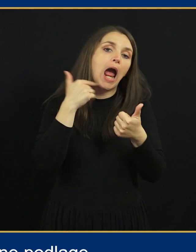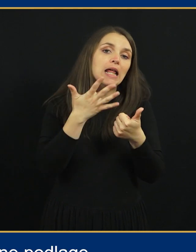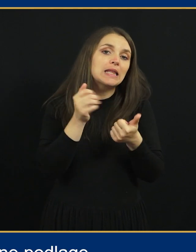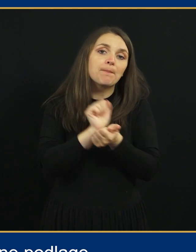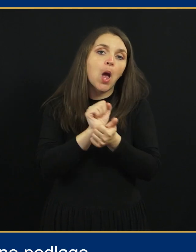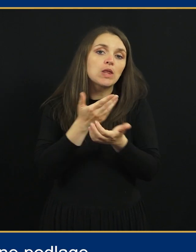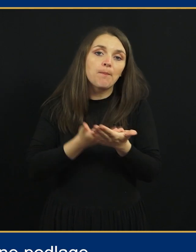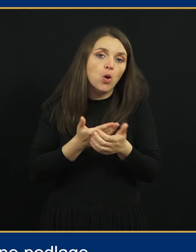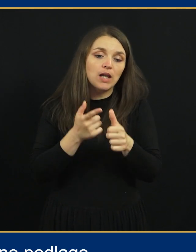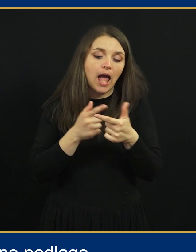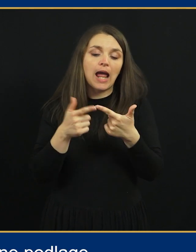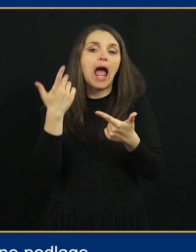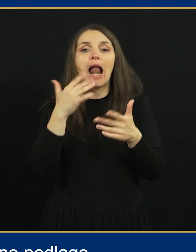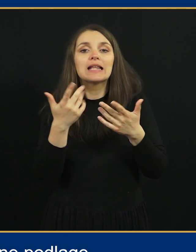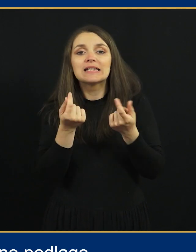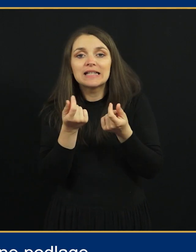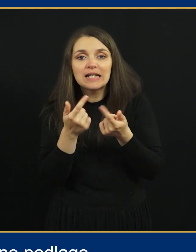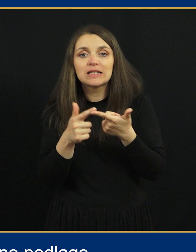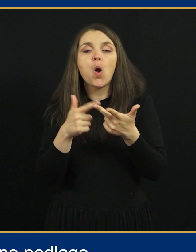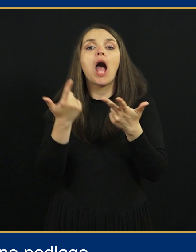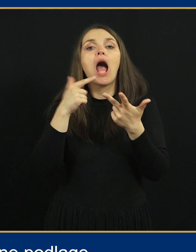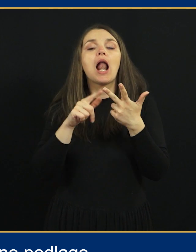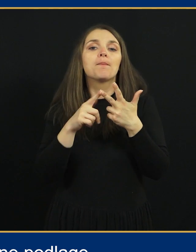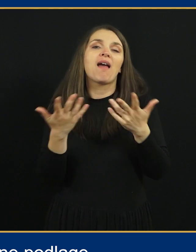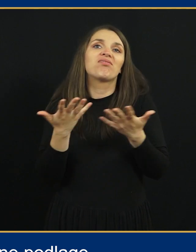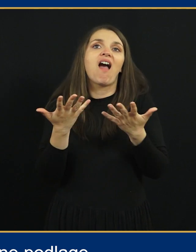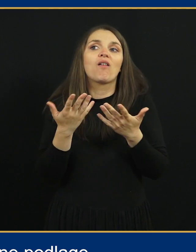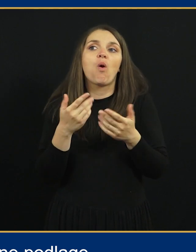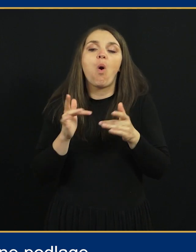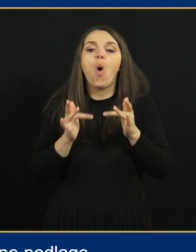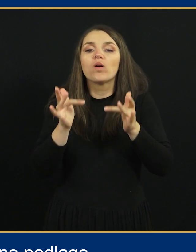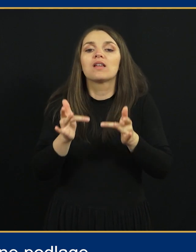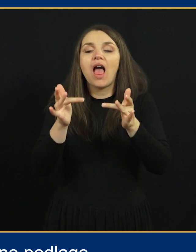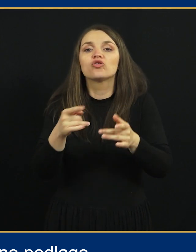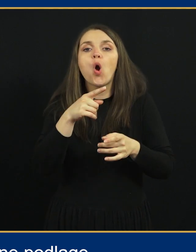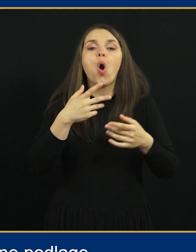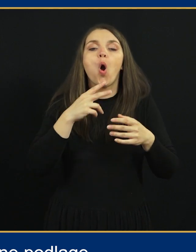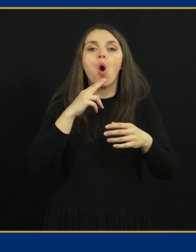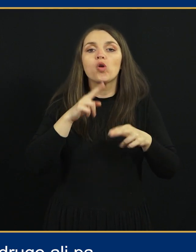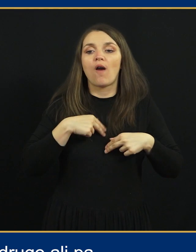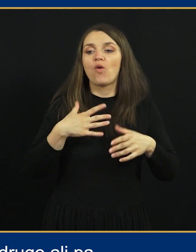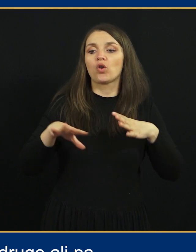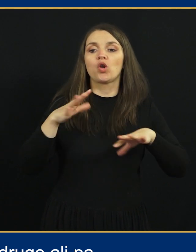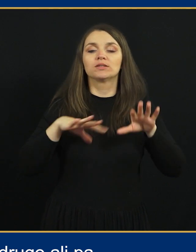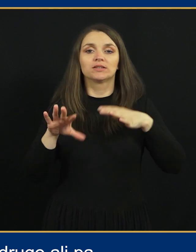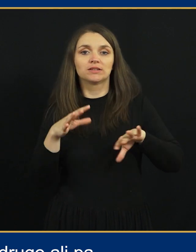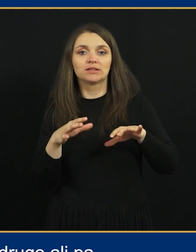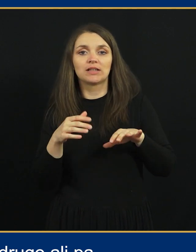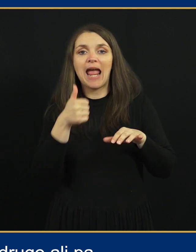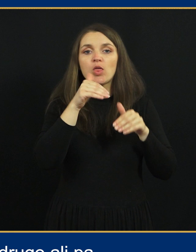vzroki ali ni pravne podlage, ali ni sredstev, ali pa se nekako odlašajo te